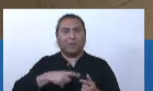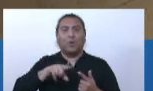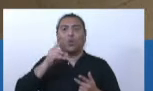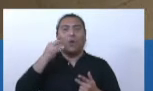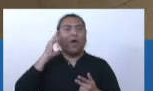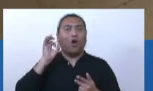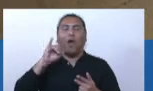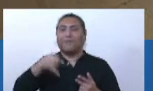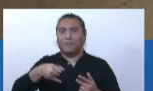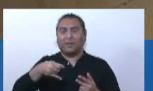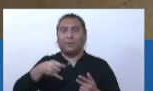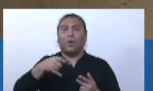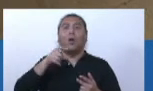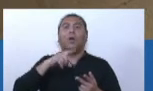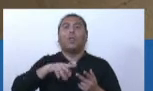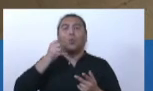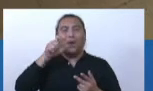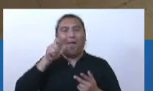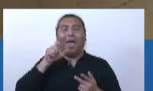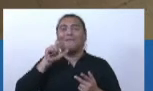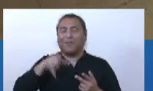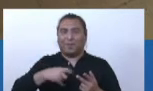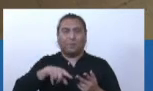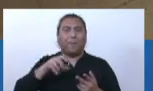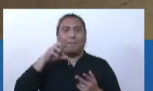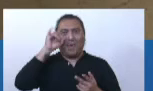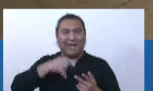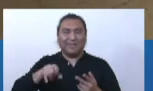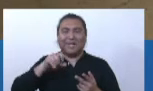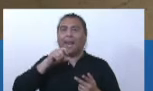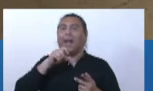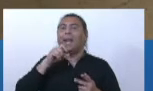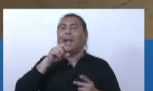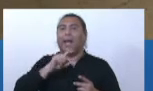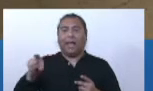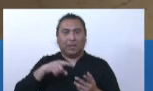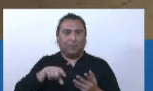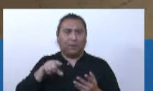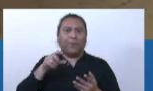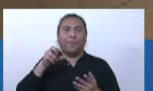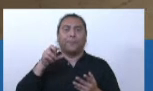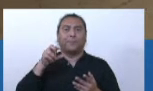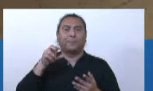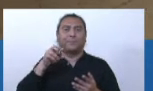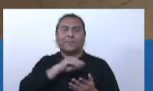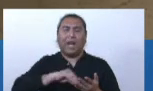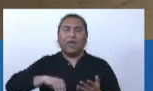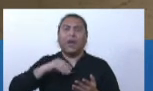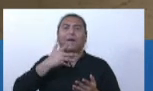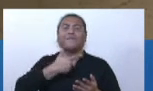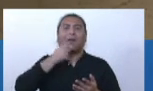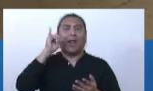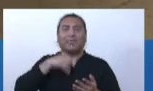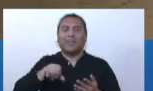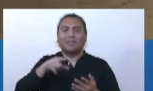afirmativo, Duré afirmativo, Elías de Pérez negativo, Espínola afirmativo, senadora Fernández Agasti, su